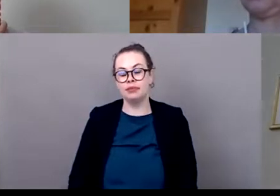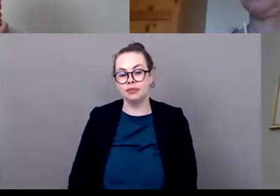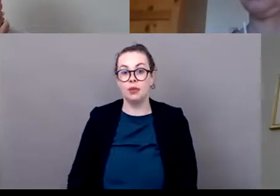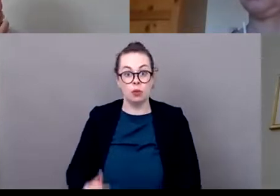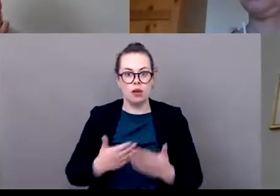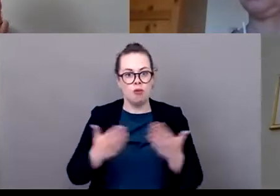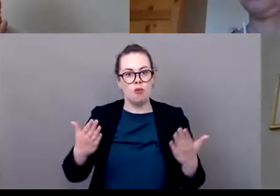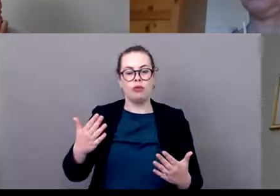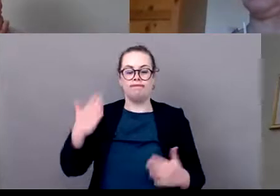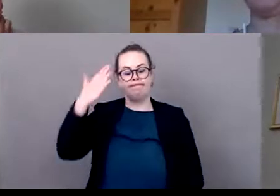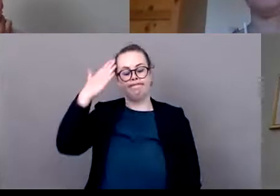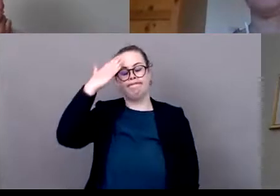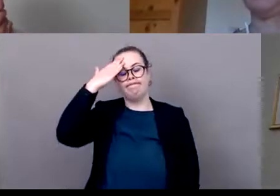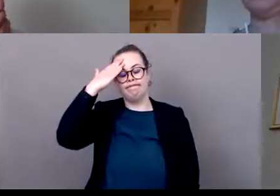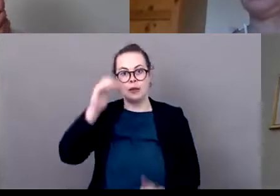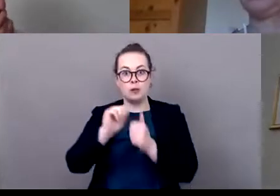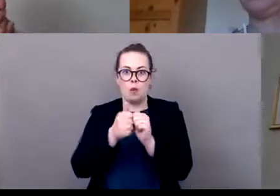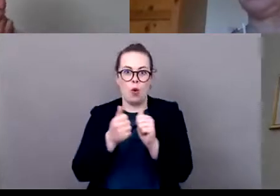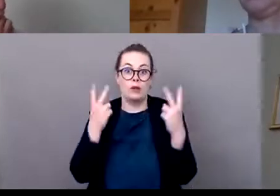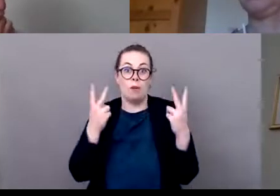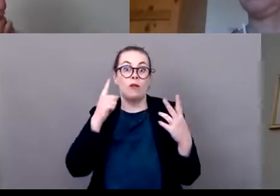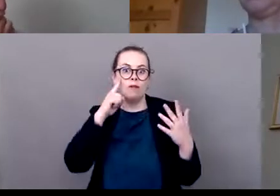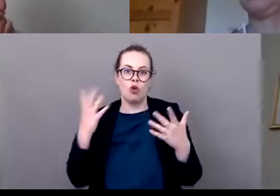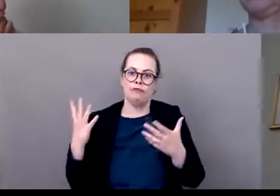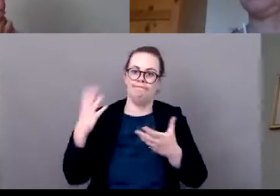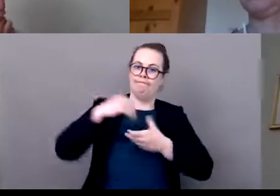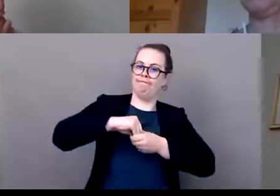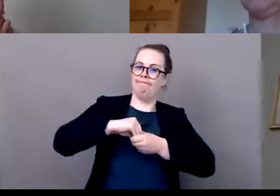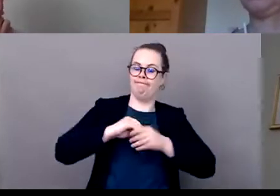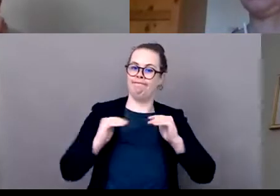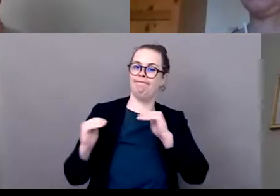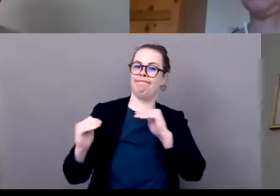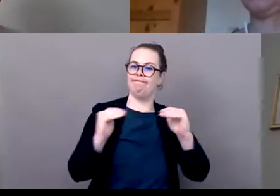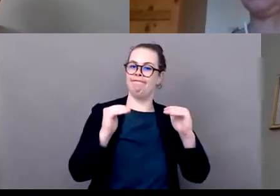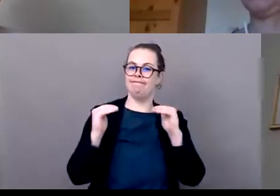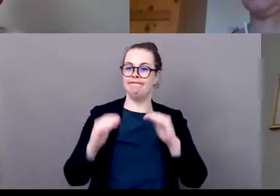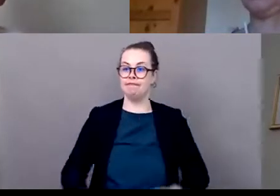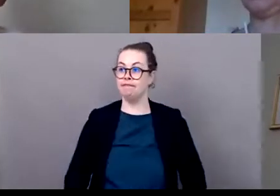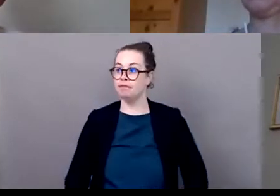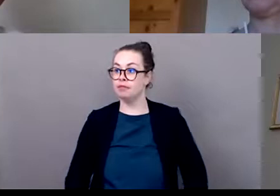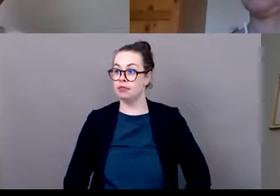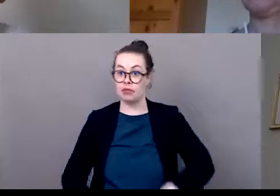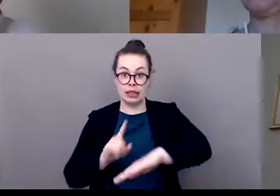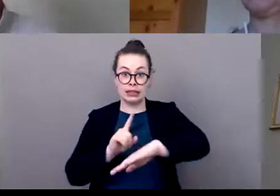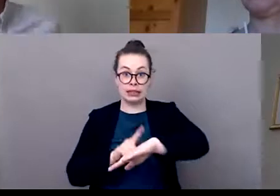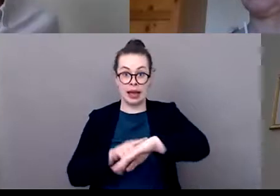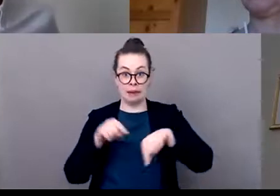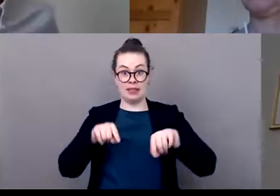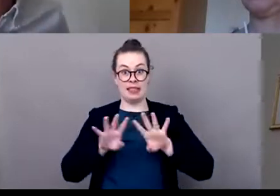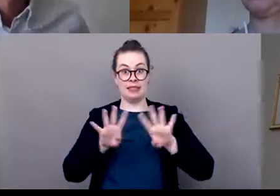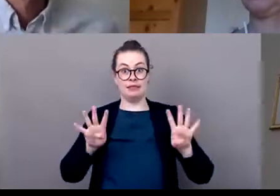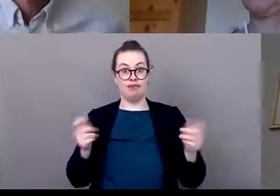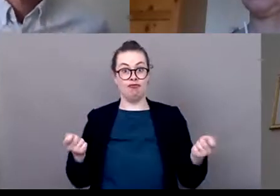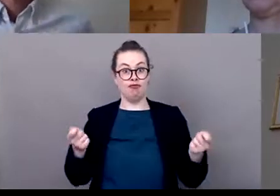Qui plus est, nous comprenons bien le rôle que joue le sport pour l'inclusion de tous. Nous sommes